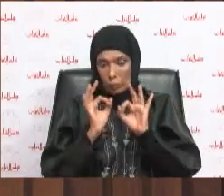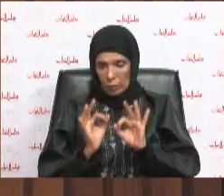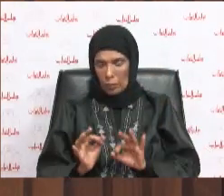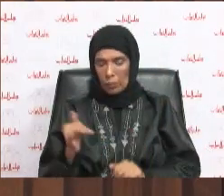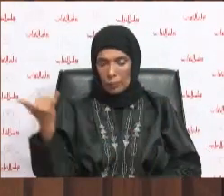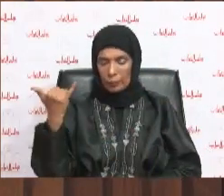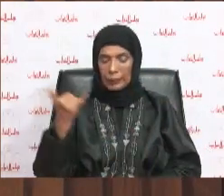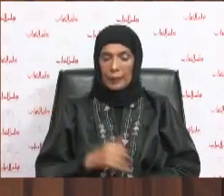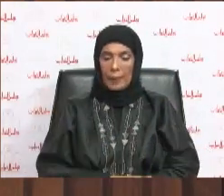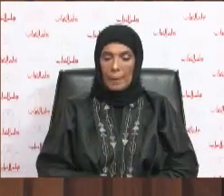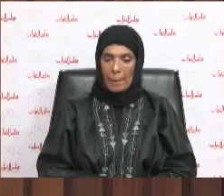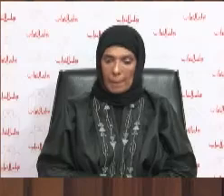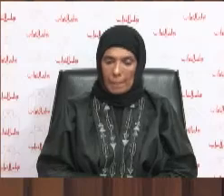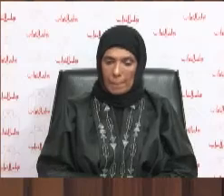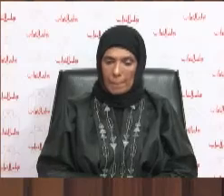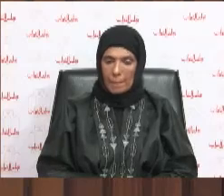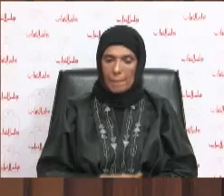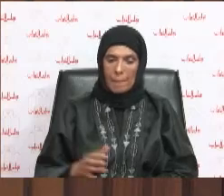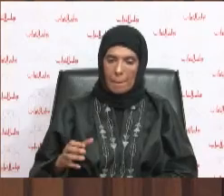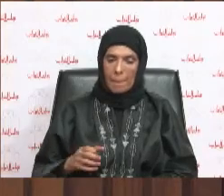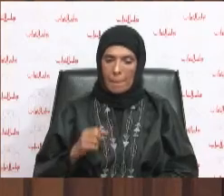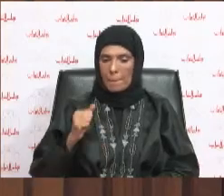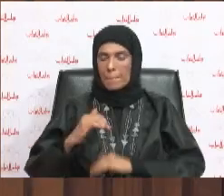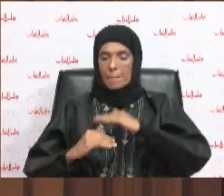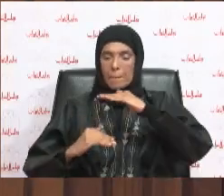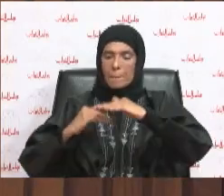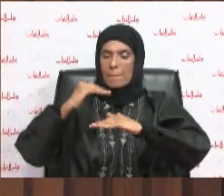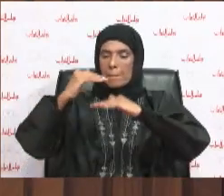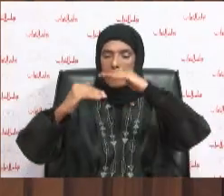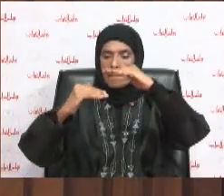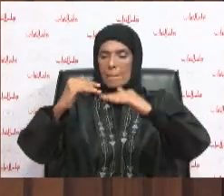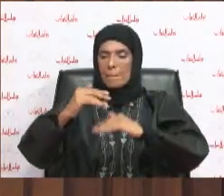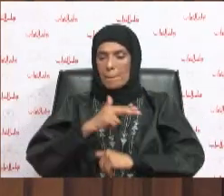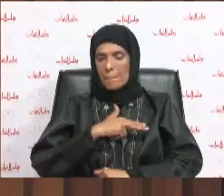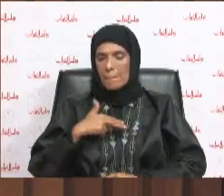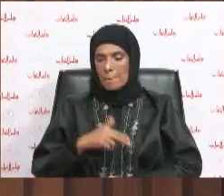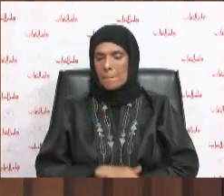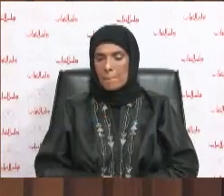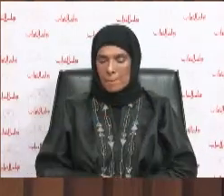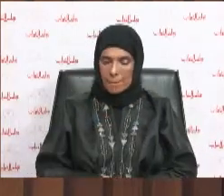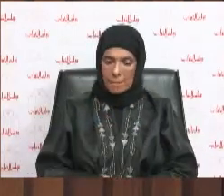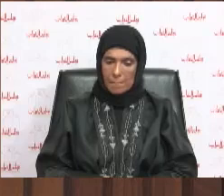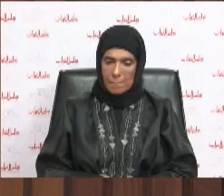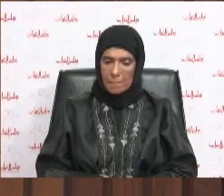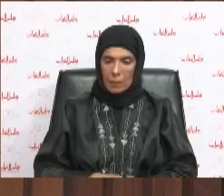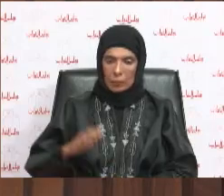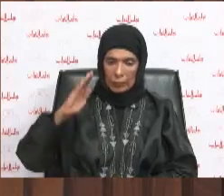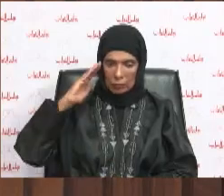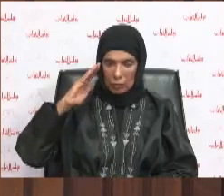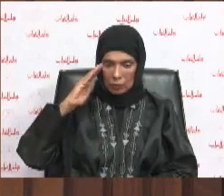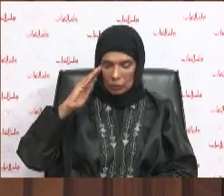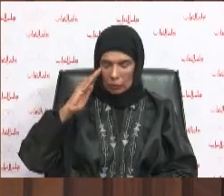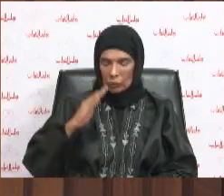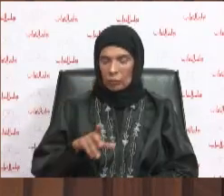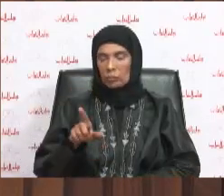مهمة وفرص للتطوير من قبل الحكومة. وكذلك حاب أشكر كل